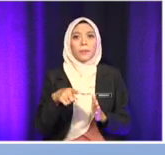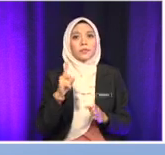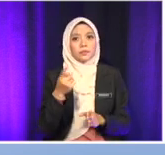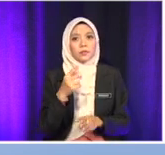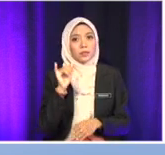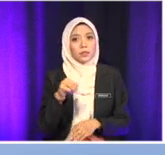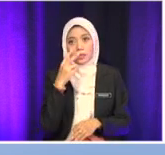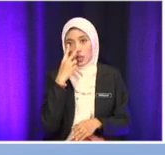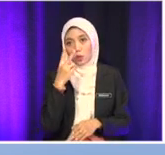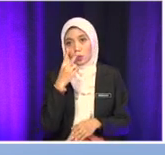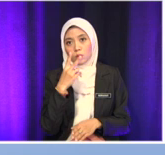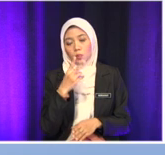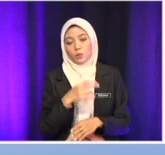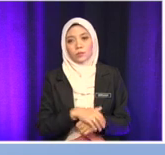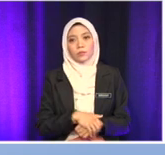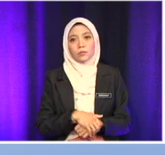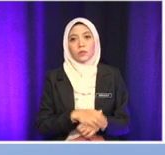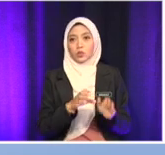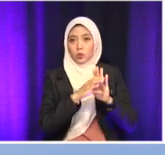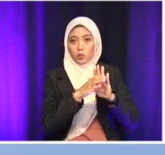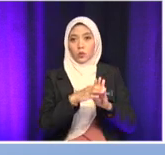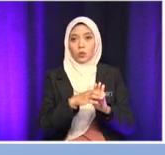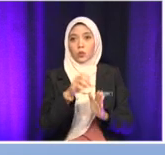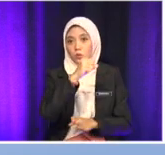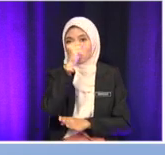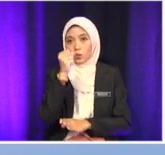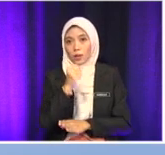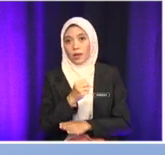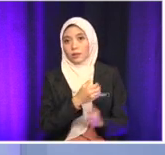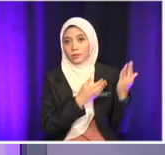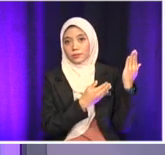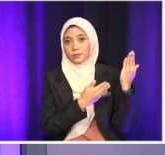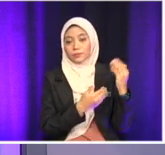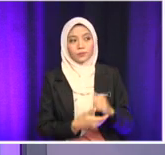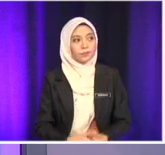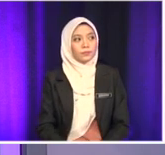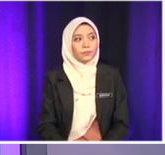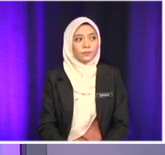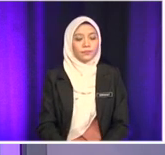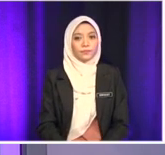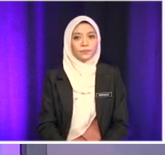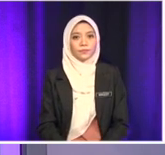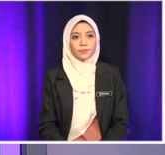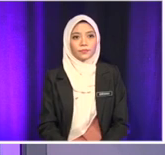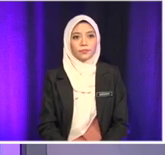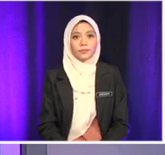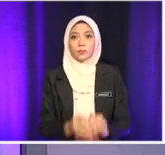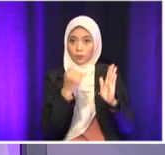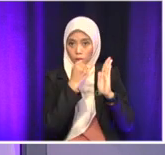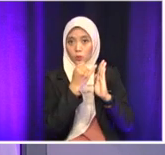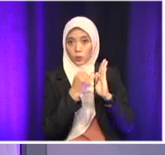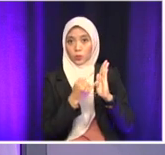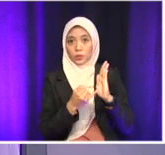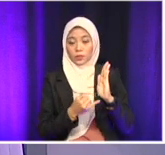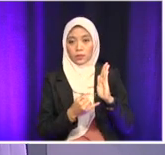sama ada daripada X Why dan sebagainya mengikut saklar Oke contoh soal yang pertama lukis dengan skalangan penuh